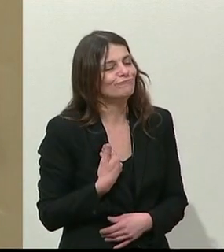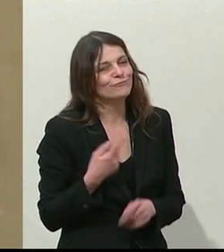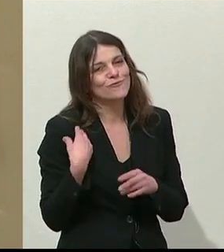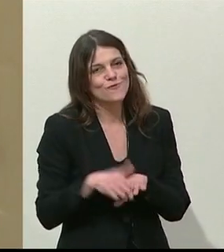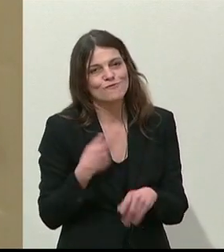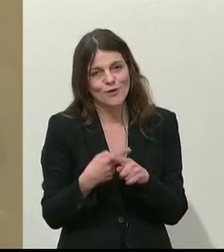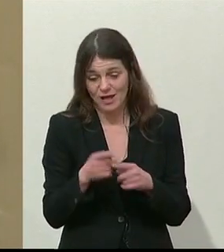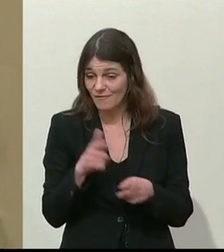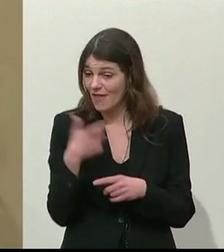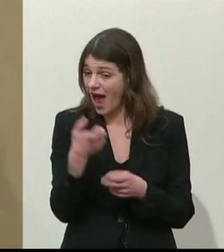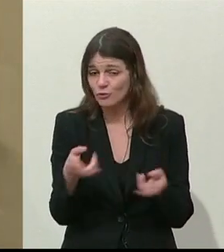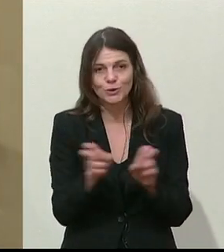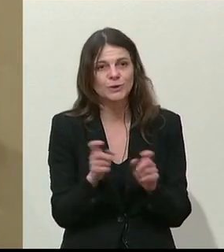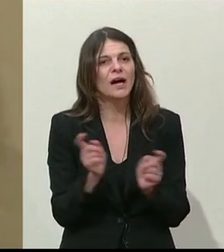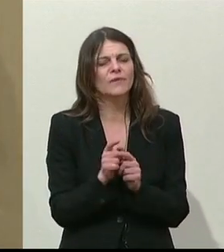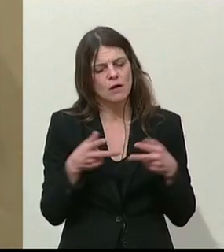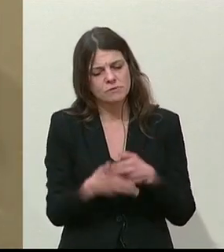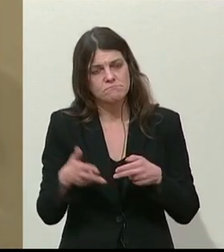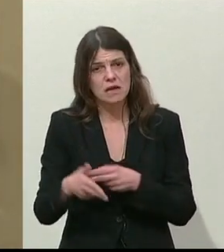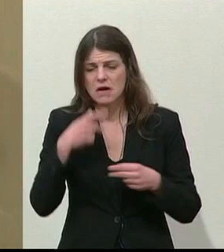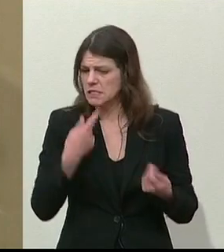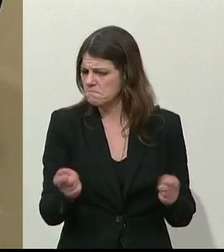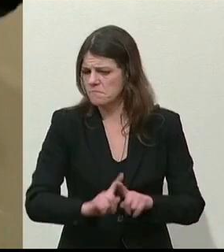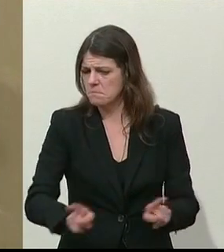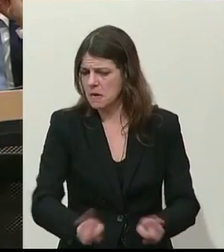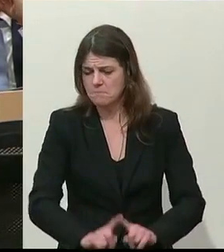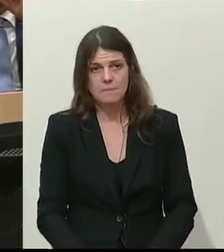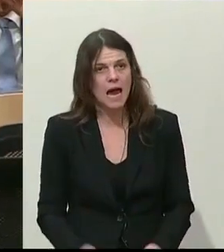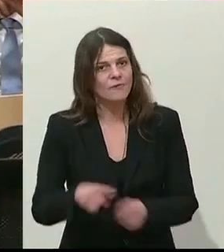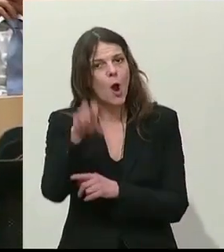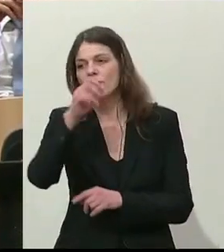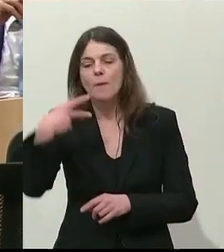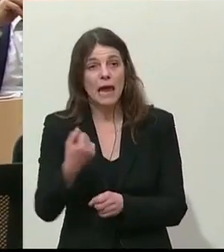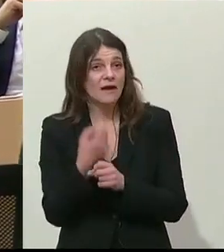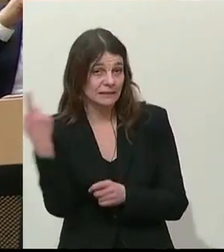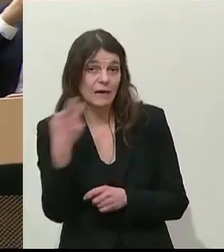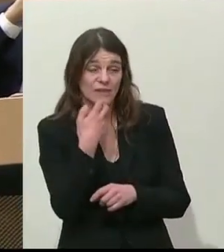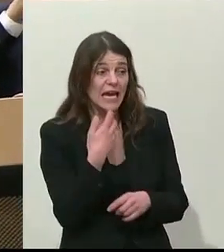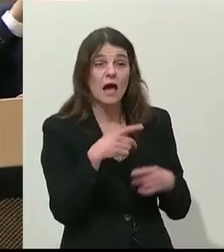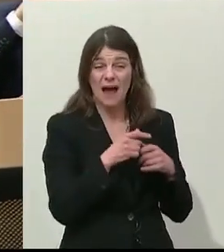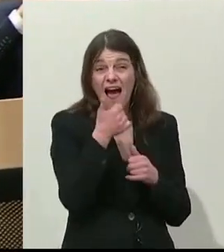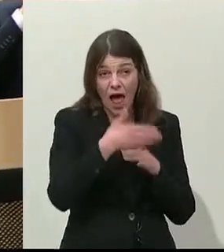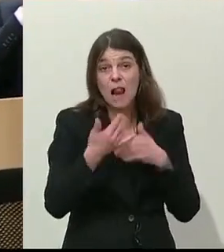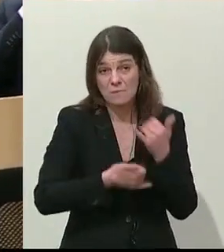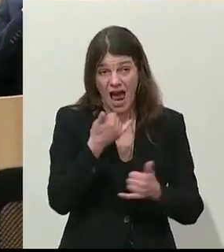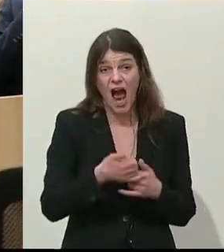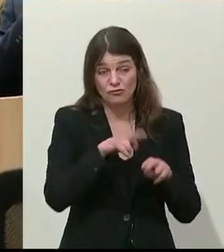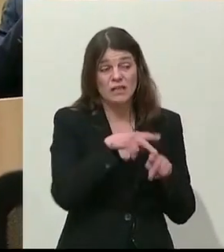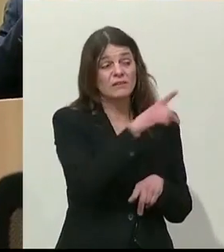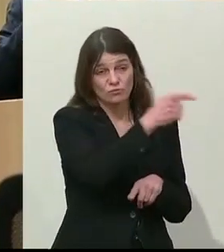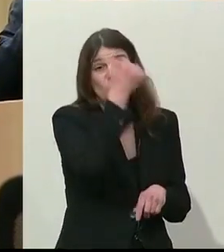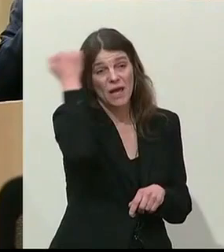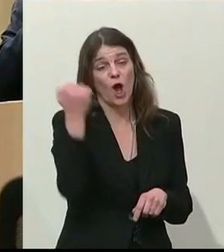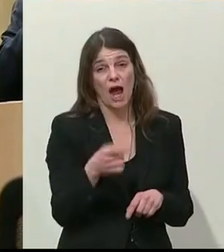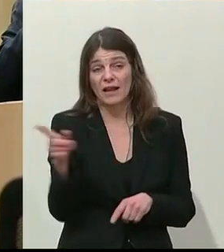wenn jetzt dieser Ausschuss zurechtgestutzt wird, wie es die ÖVP derzeit haben will. Erstens einmal werden sie es in 1,5 Jahren bereuen, wenn sie dann von der ÖVP aus der Regierung geschmissen werden.